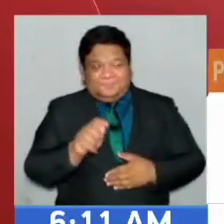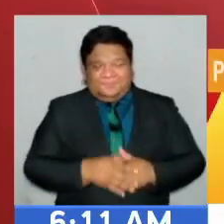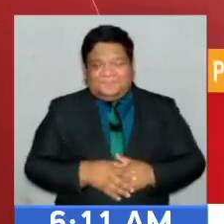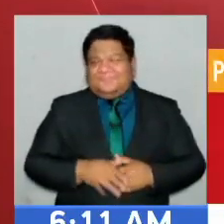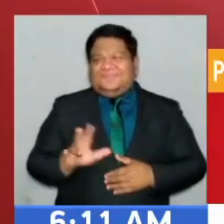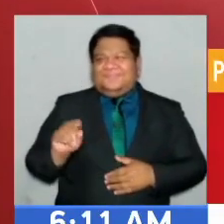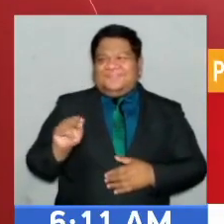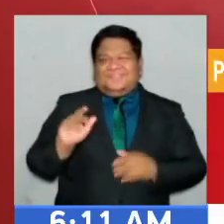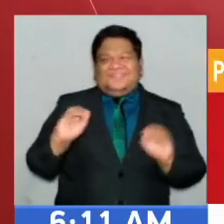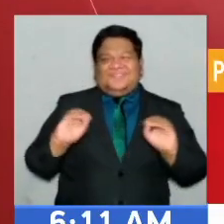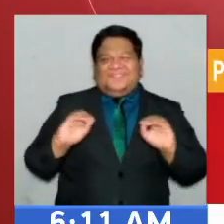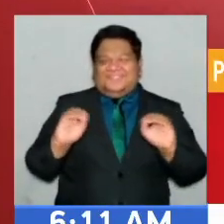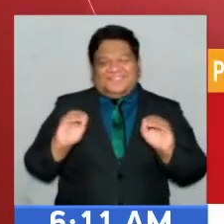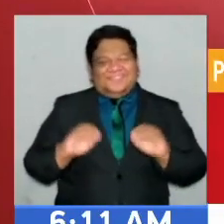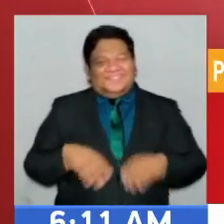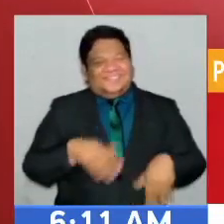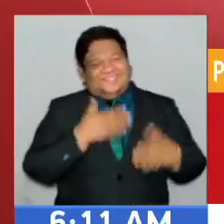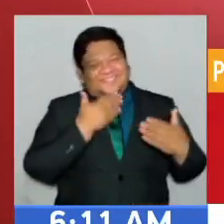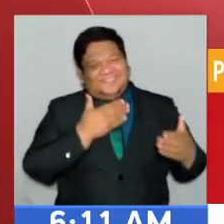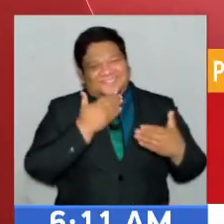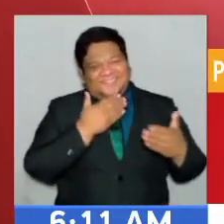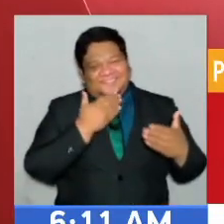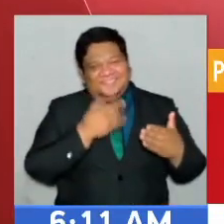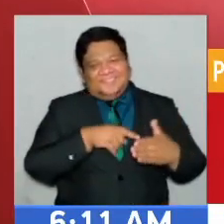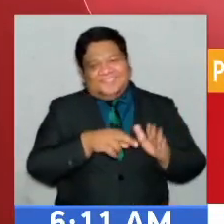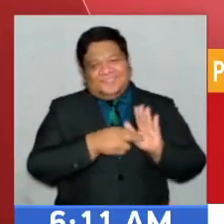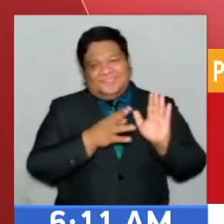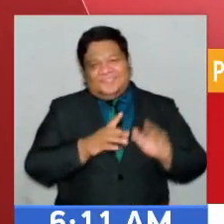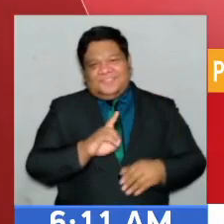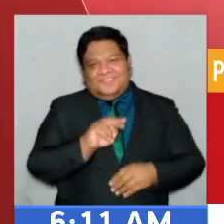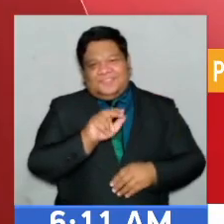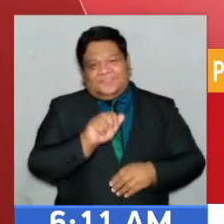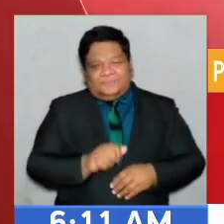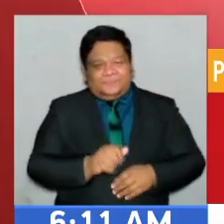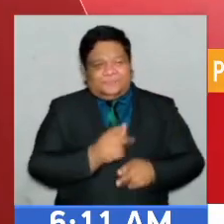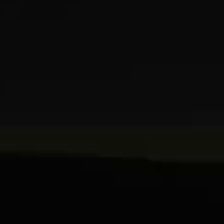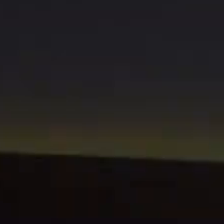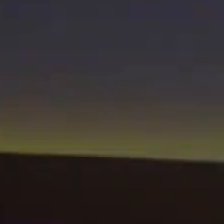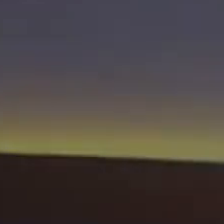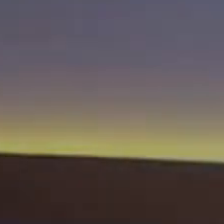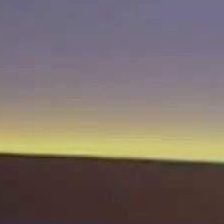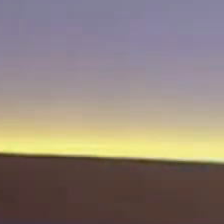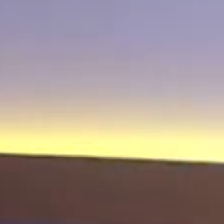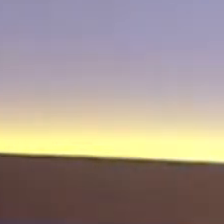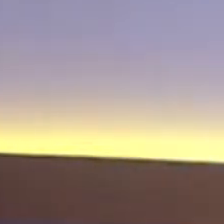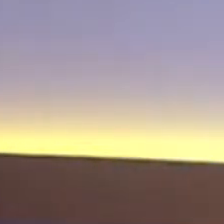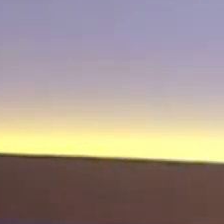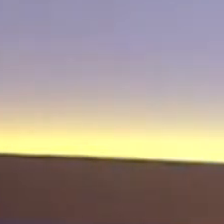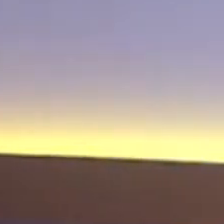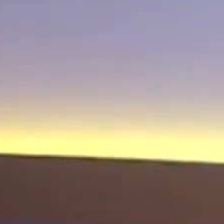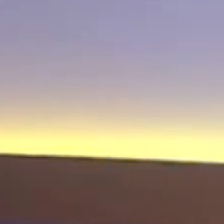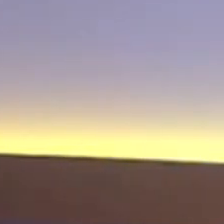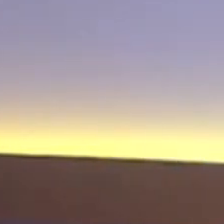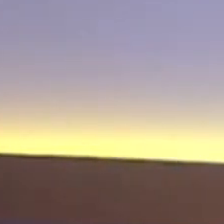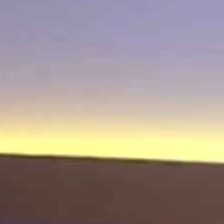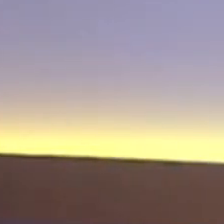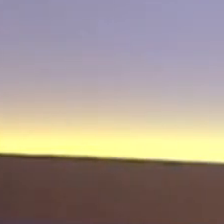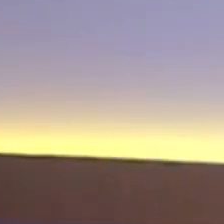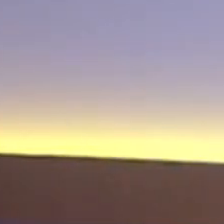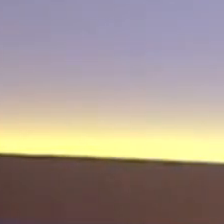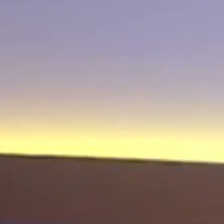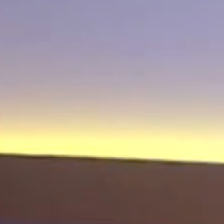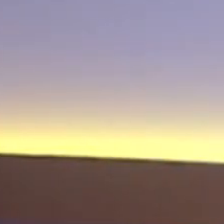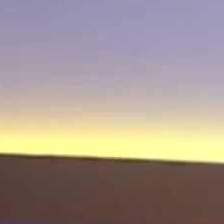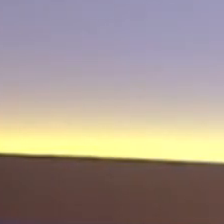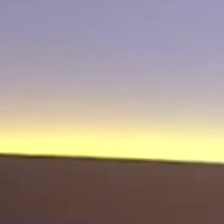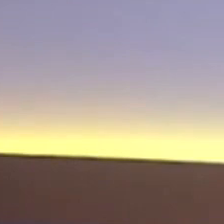Bureau of Immigration spokesperson Dana Sandoval. Ingat! Thank you. Good morning. Kapuso, mauna ka sa mga balita. Panoorin ang unang balita